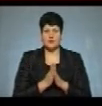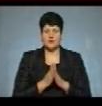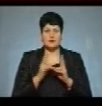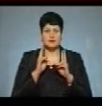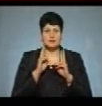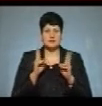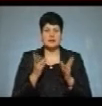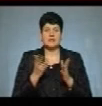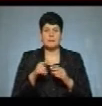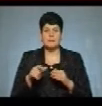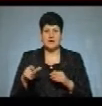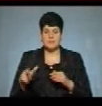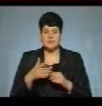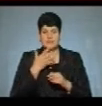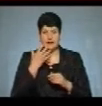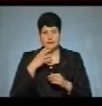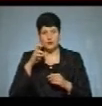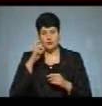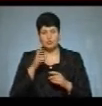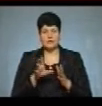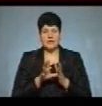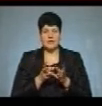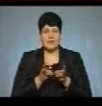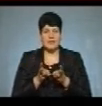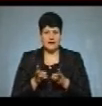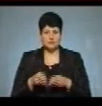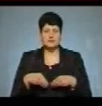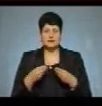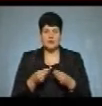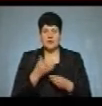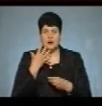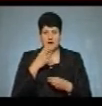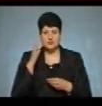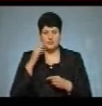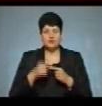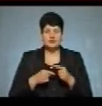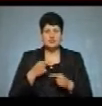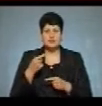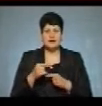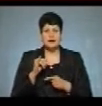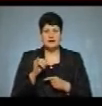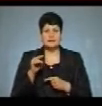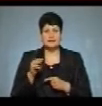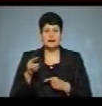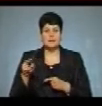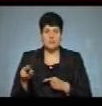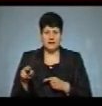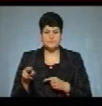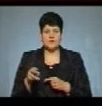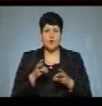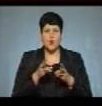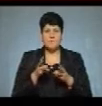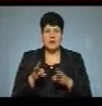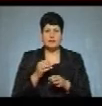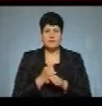знаю, яких там мешканців, Теплокомуненерго запустило гарячу воду через ІТП. Опалення